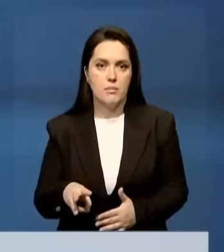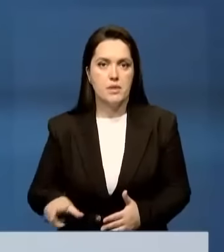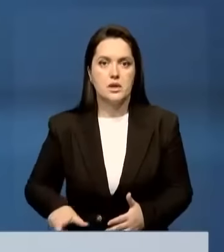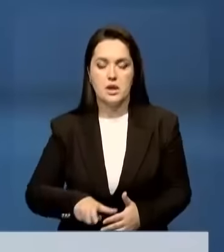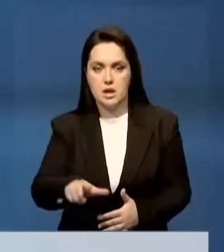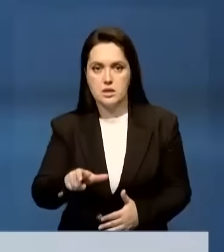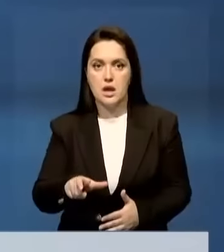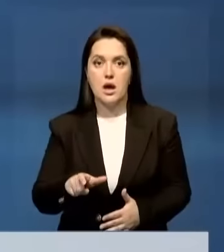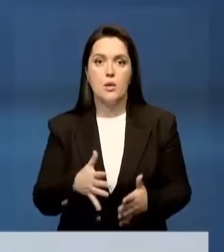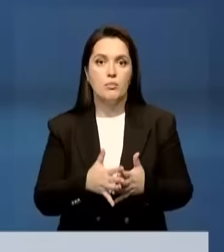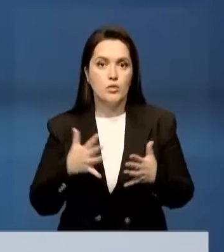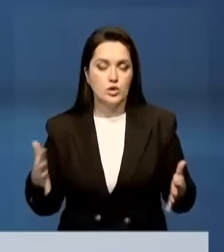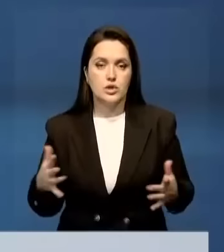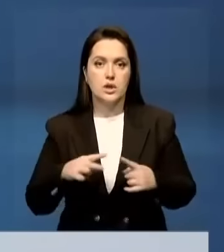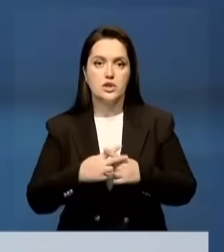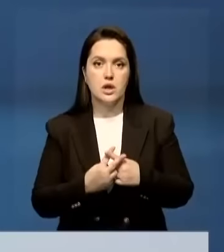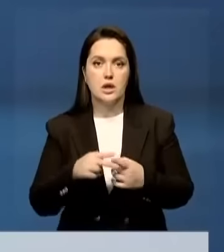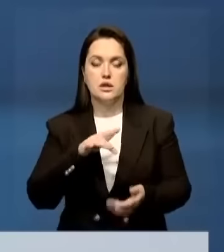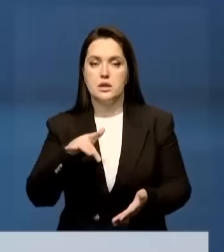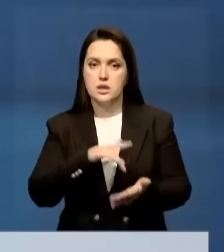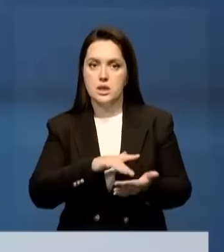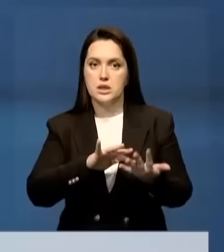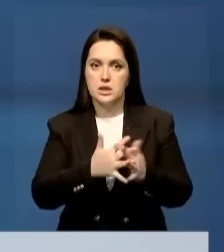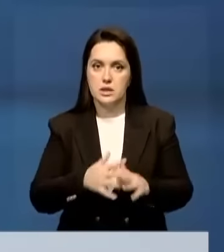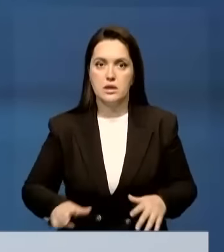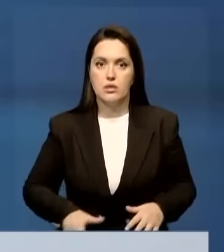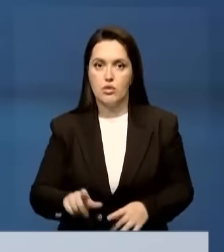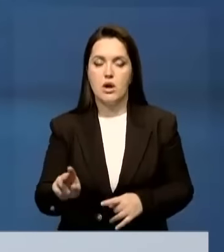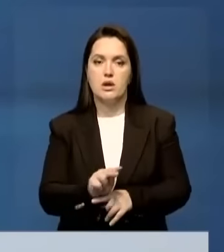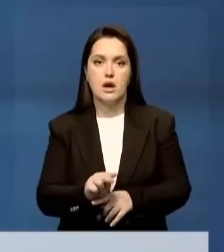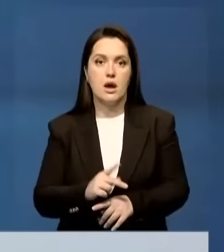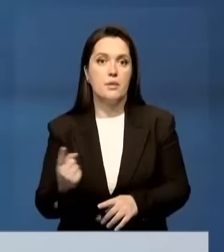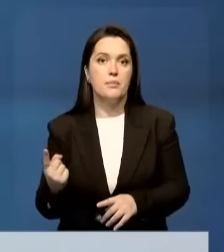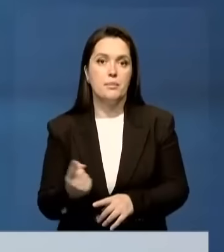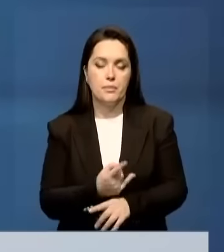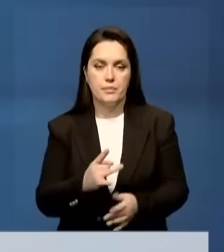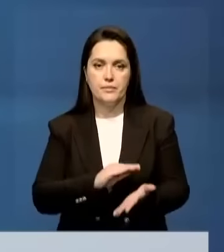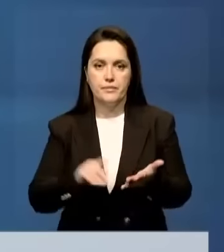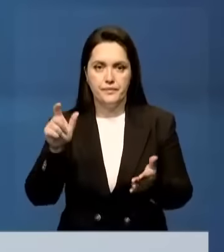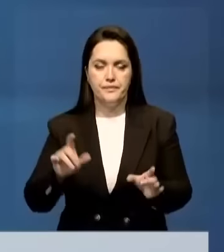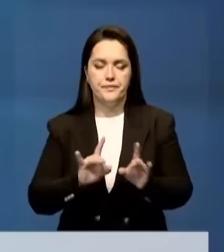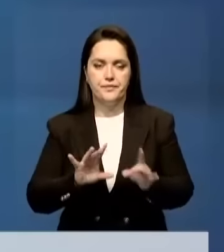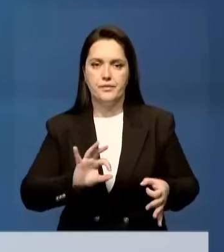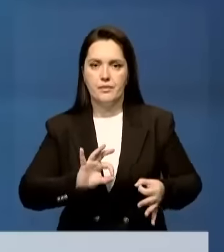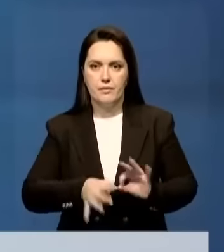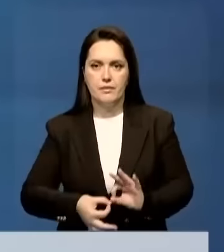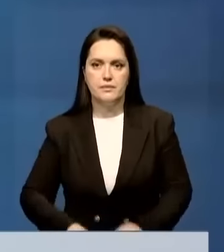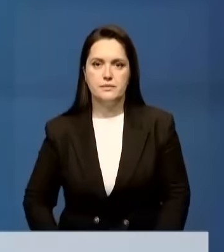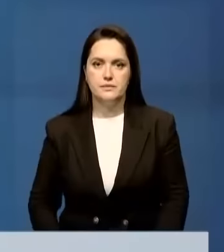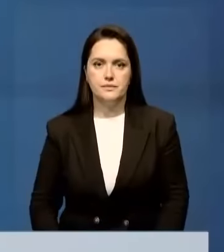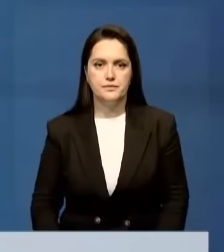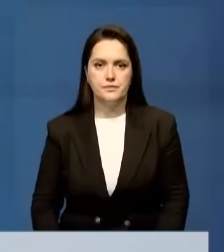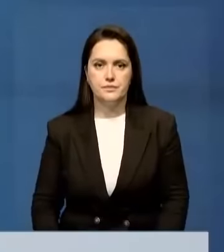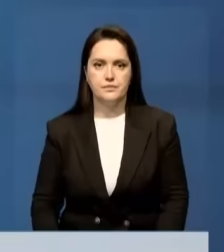трасс общего пользования. Большая часть из них – это городские и сельские дороги, которые ремонтируют впервые. Наталья Строкова